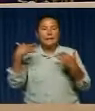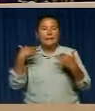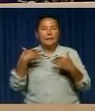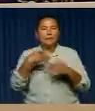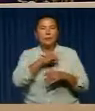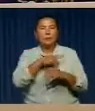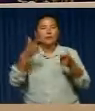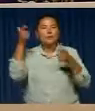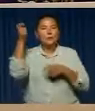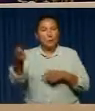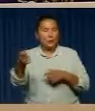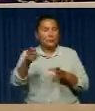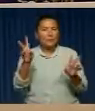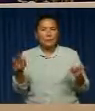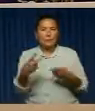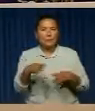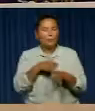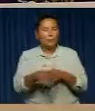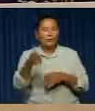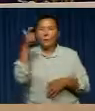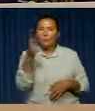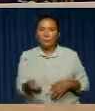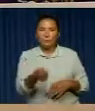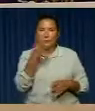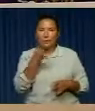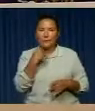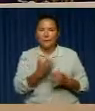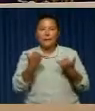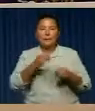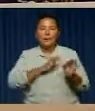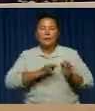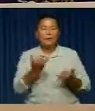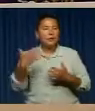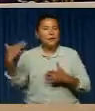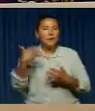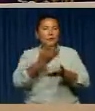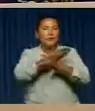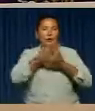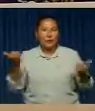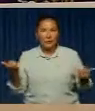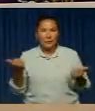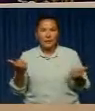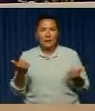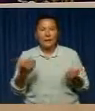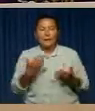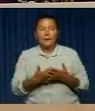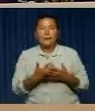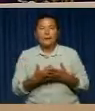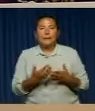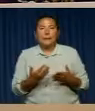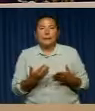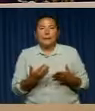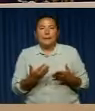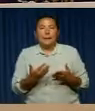мүлдем сөндіреміз. Мүлдем сөндіру керек. Бұның бізге бүгінгі таңда пайдасы жоқ. Себебі мен оған әлі де тоқтала кетем, бұл тарихта болған